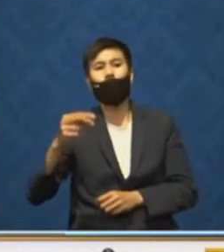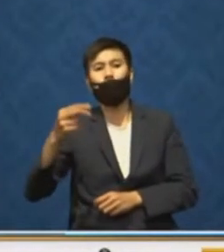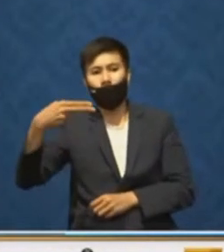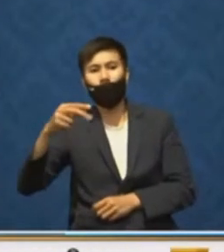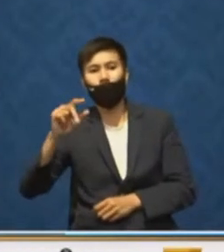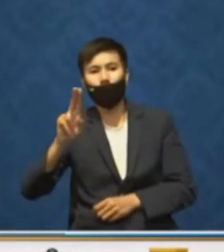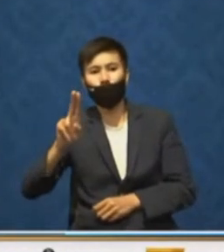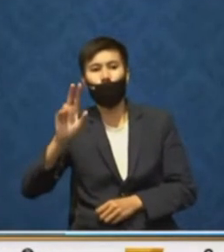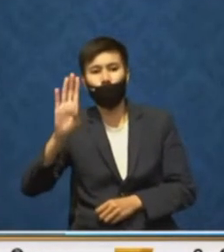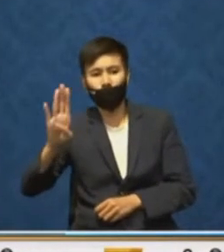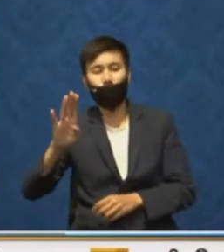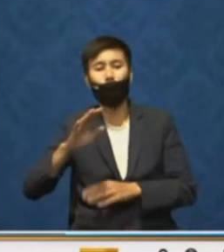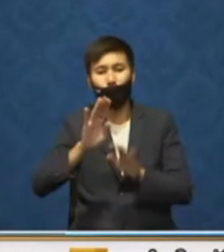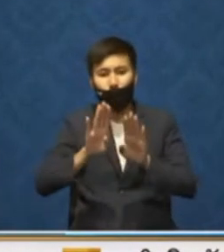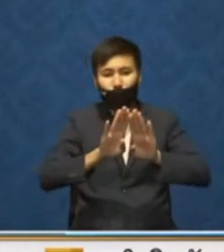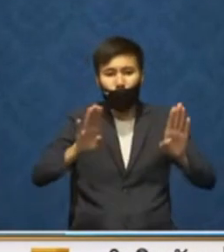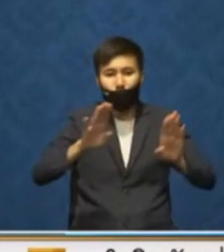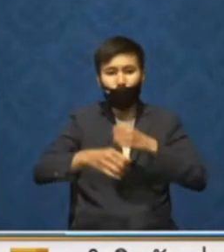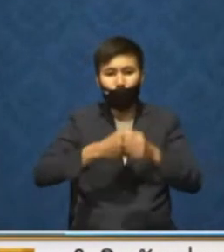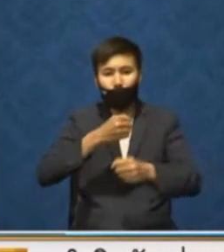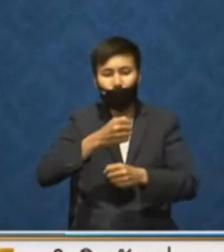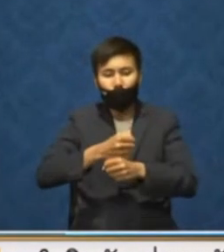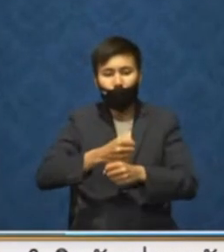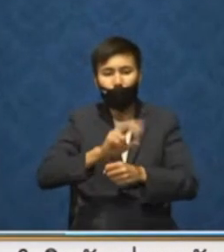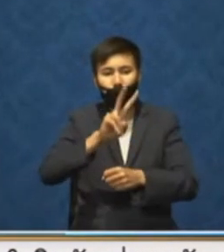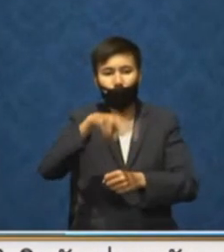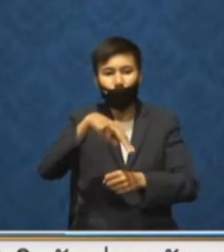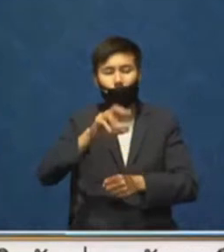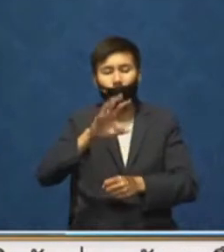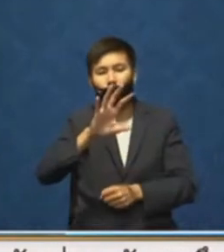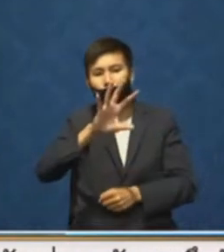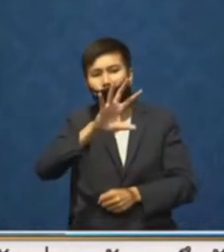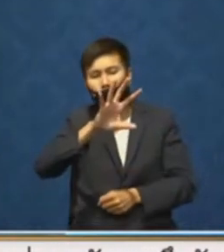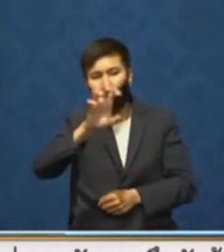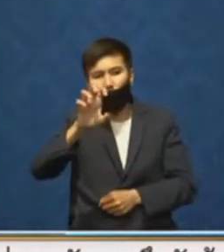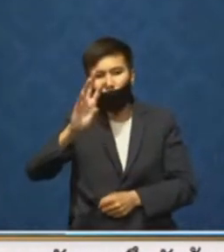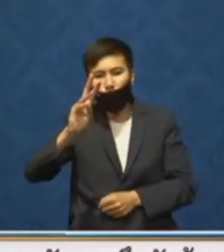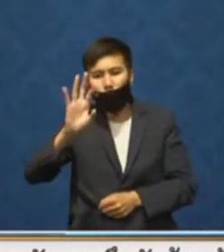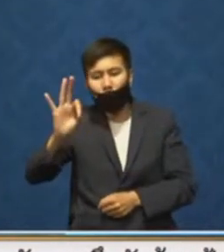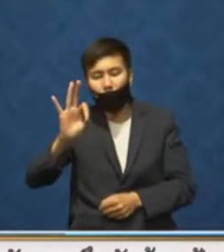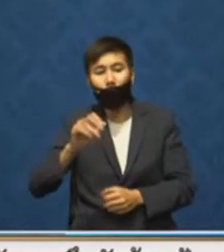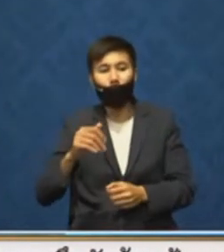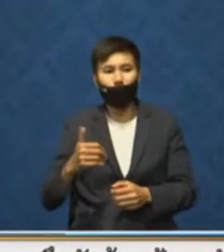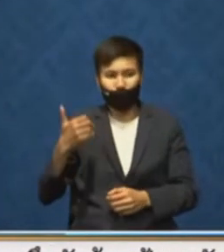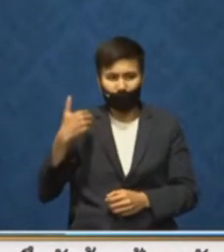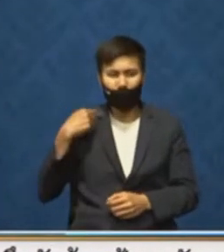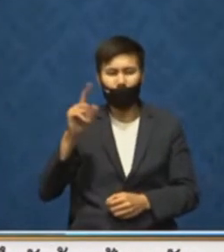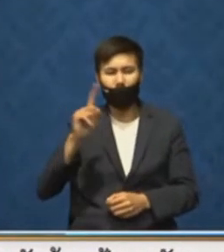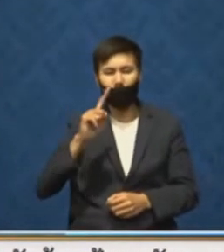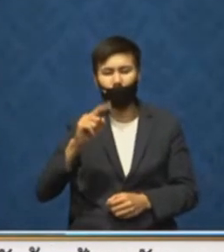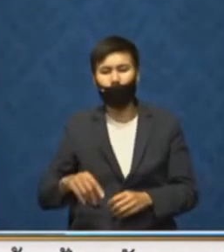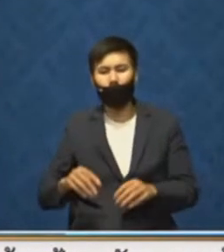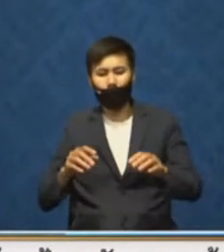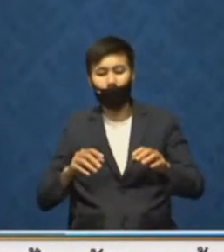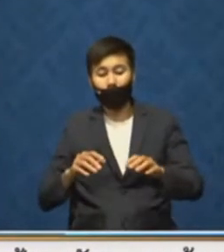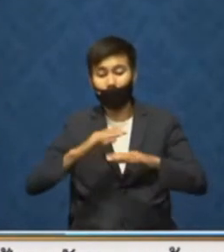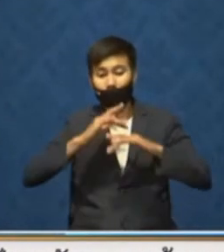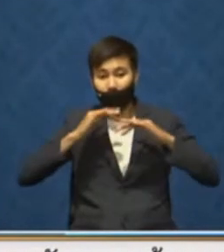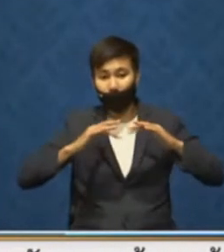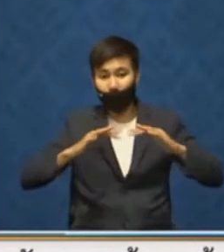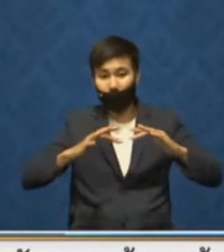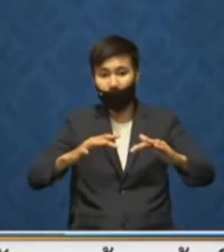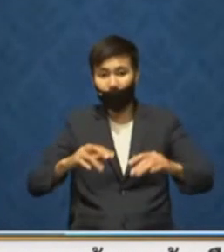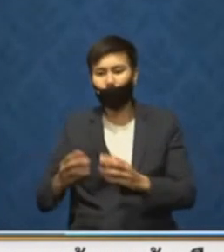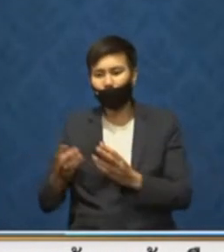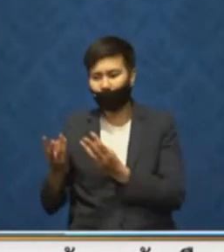269เรื่องเล่นท่าเรือว่าเรื่องต่างๆเราเรียกมันช้าต้องหนึ่งผมทะเลด้วยตอนนั้นน่ะมีปัญหาเรื่องความขัดแจ้งความ